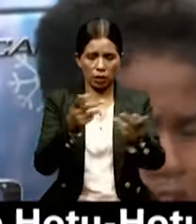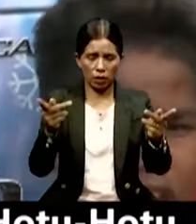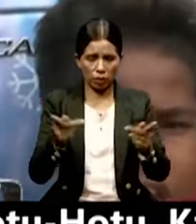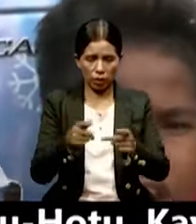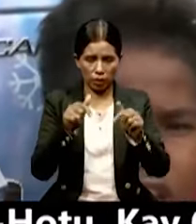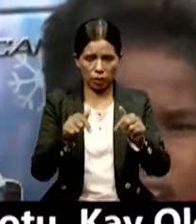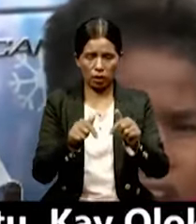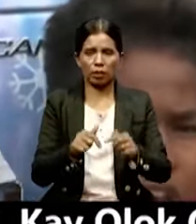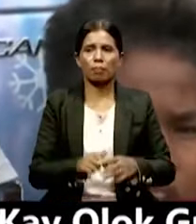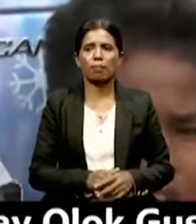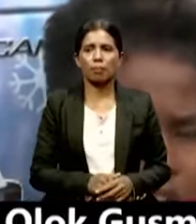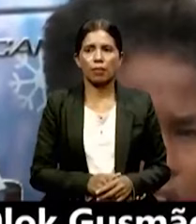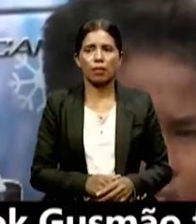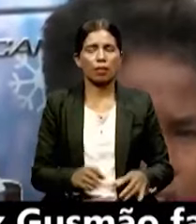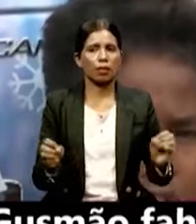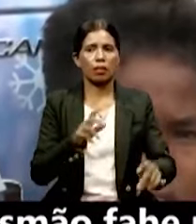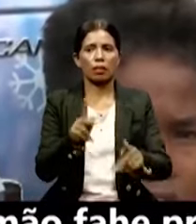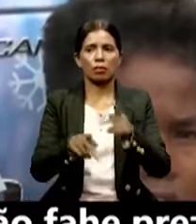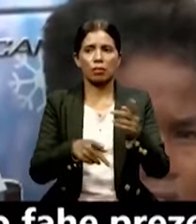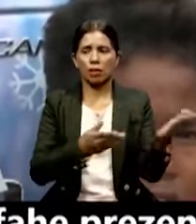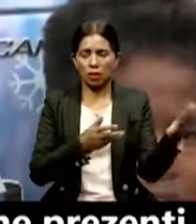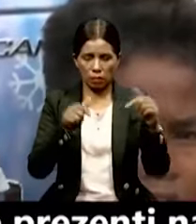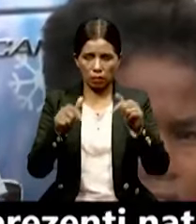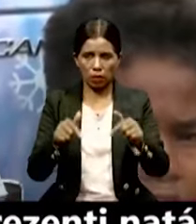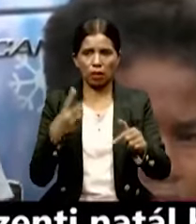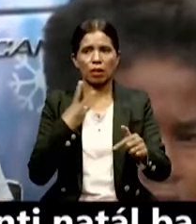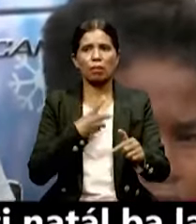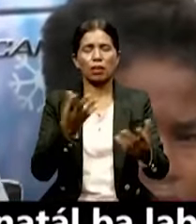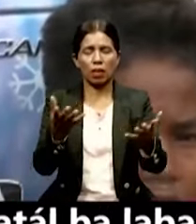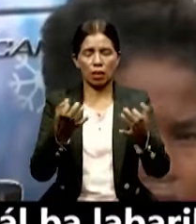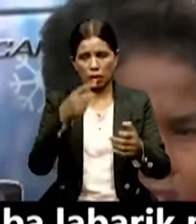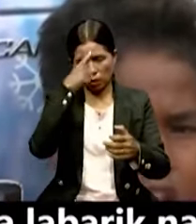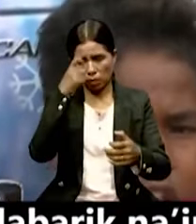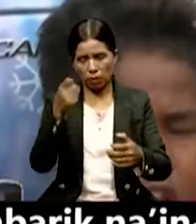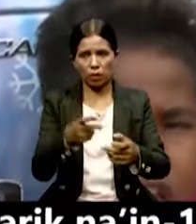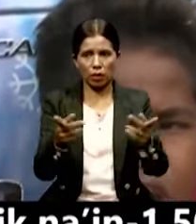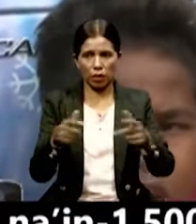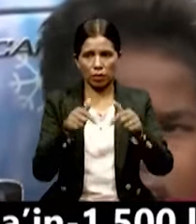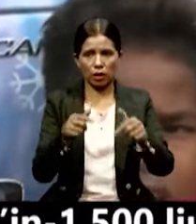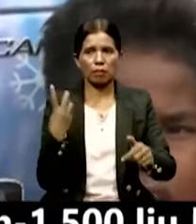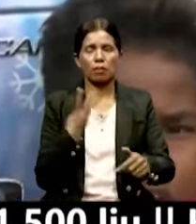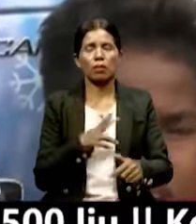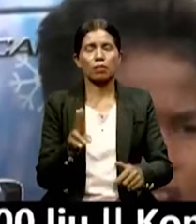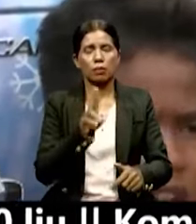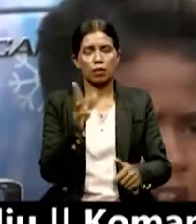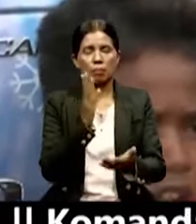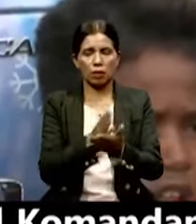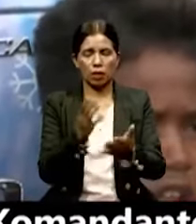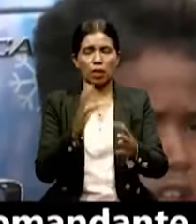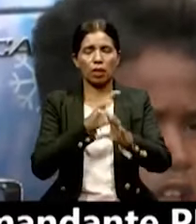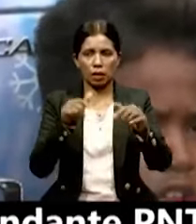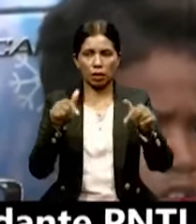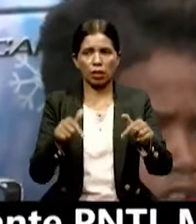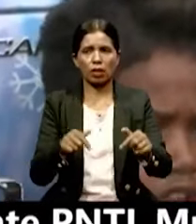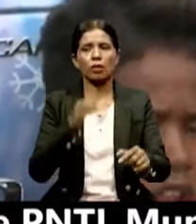lawas Ema rumah mah harukam me parane ne amini akar kita medane mamuk ne ma amai aprovita para detane apa mero